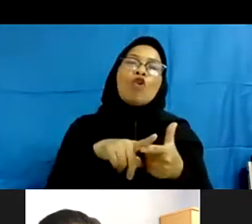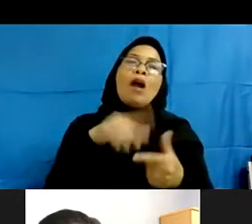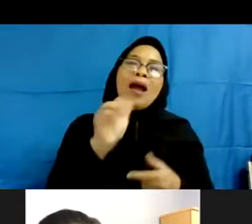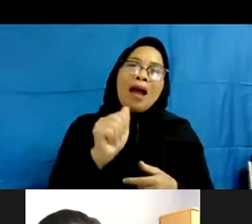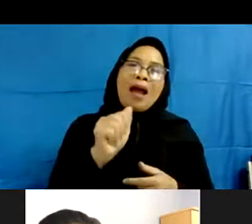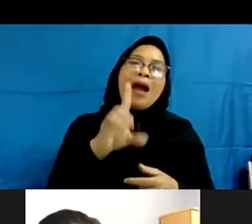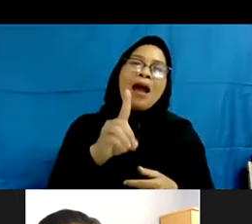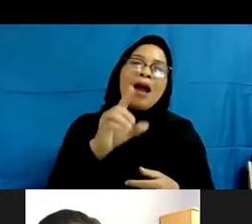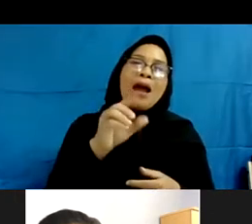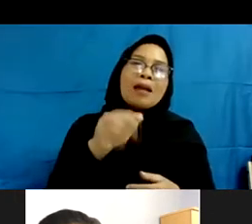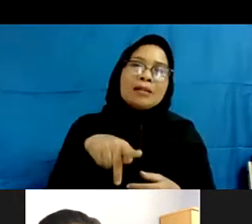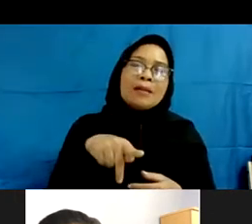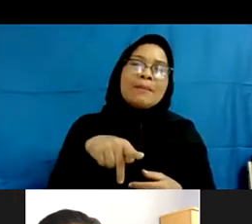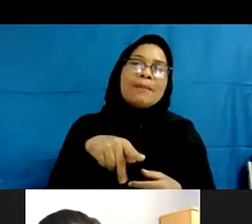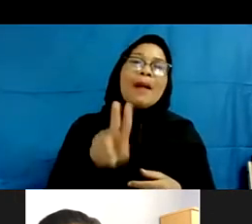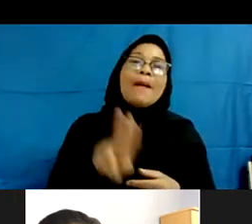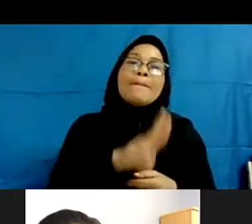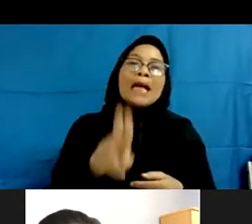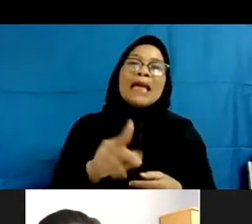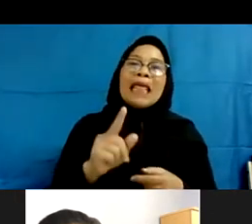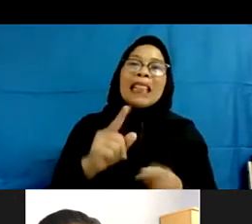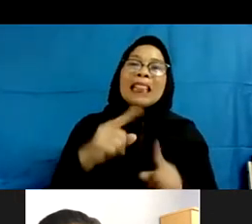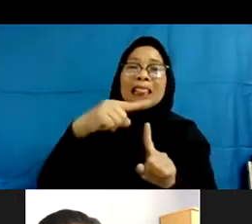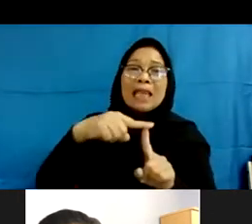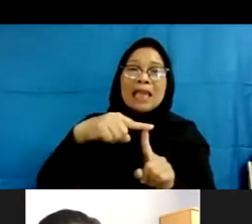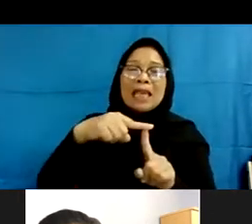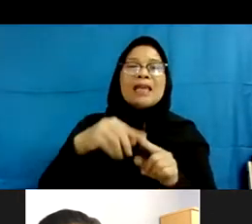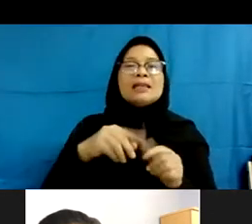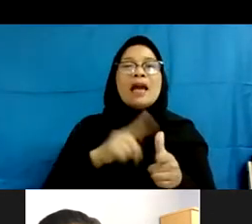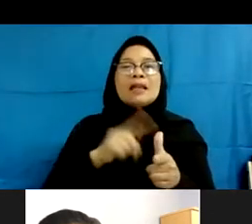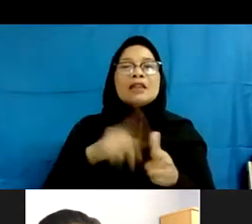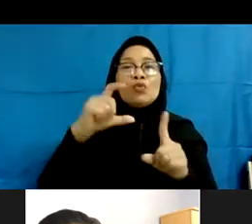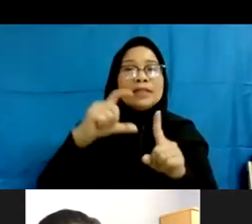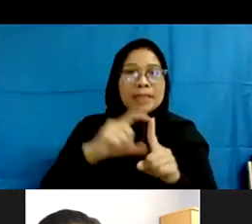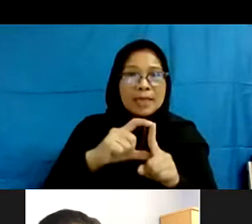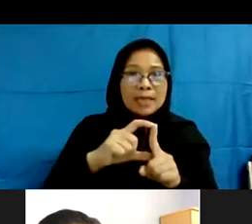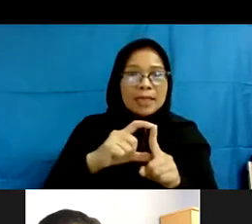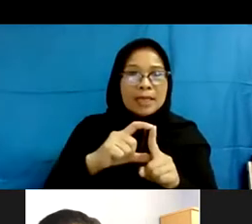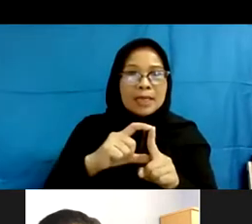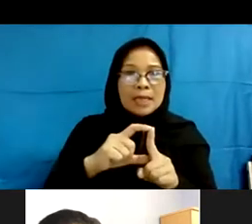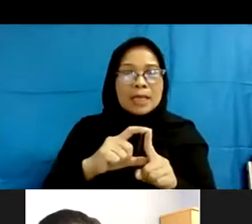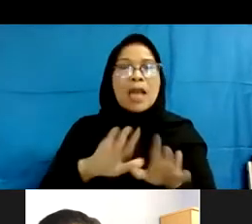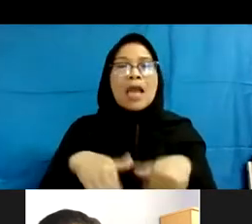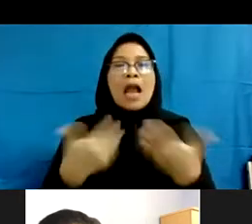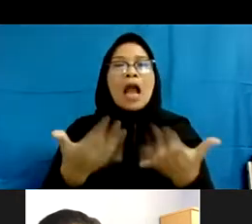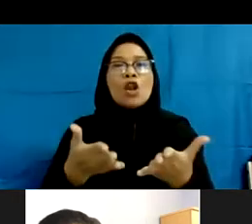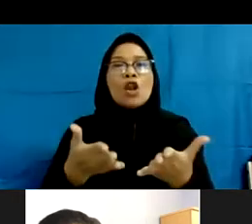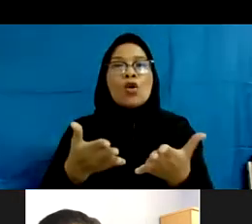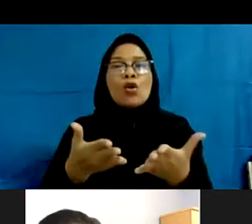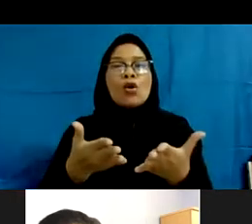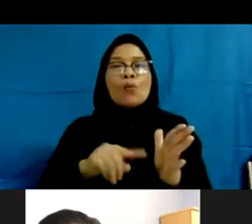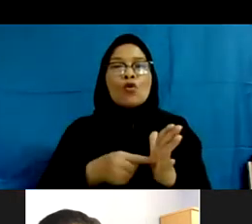Nah itu kan mirip-mirip. Nah tapi kalau kita itu membaca dengan huruf Braille, huruf demi huruf, itu pasti